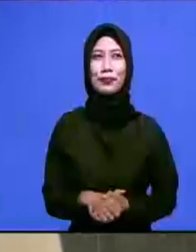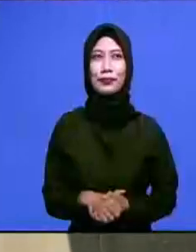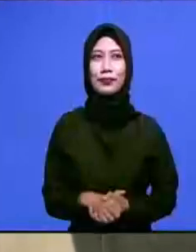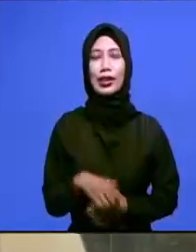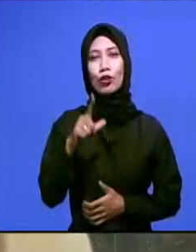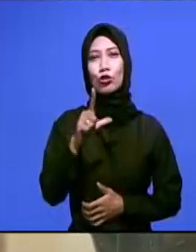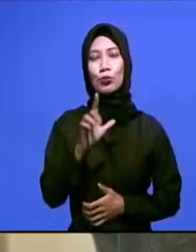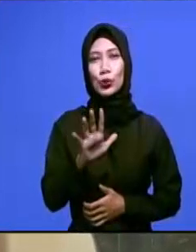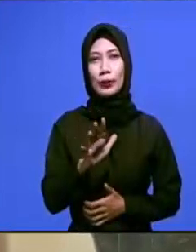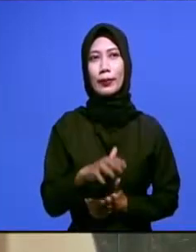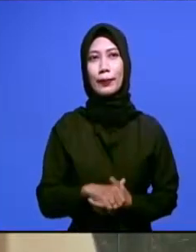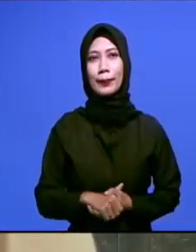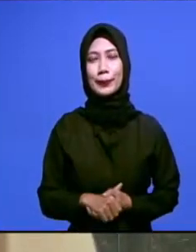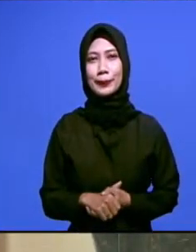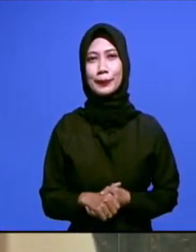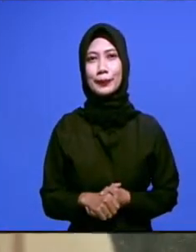75 tahun?